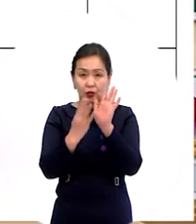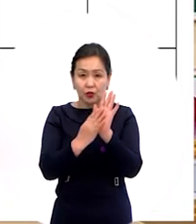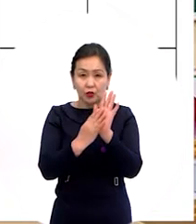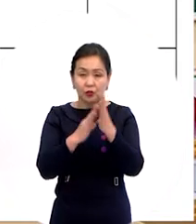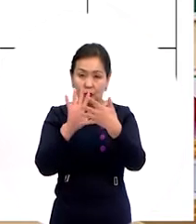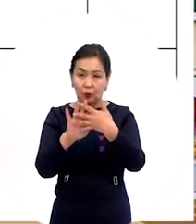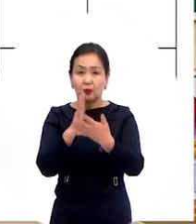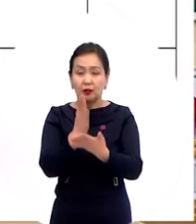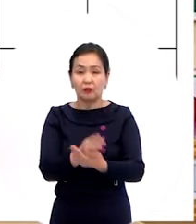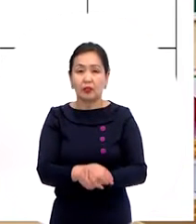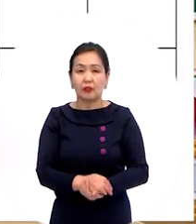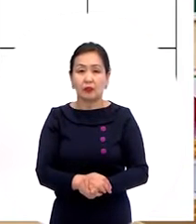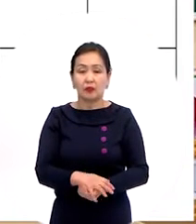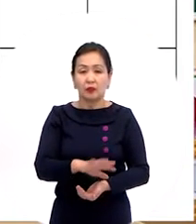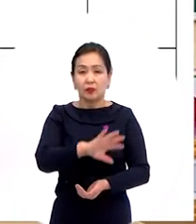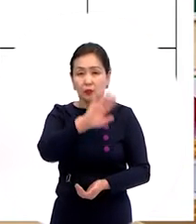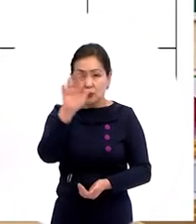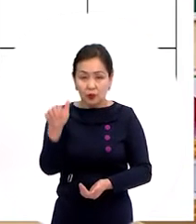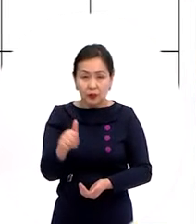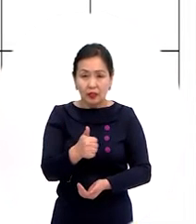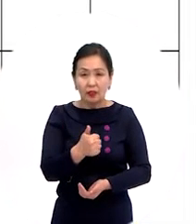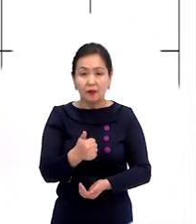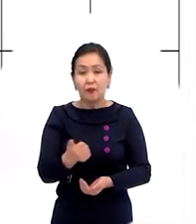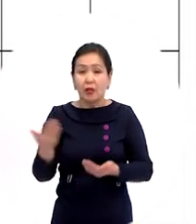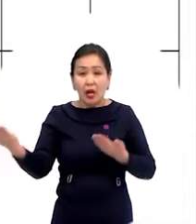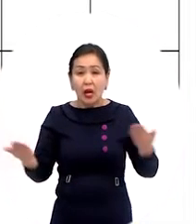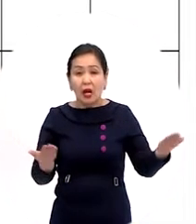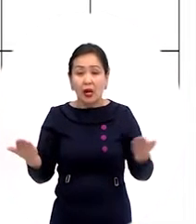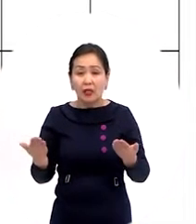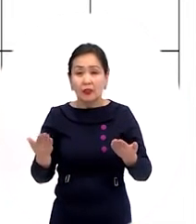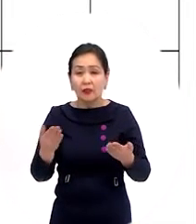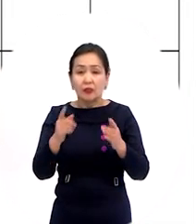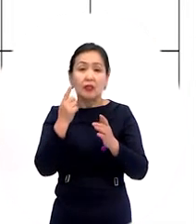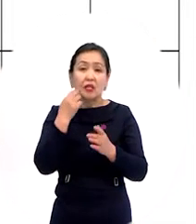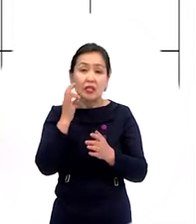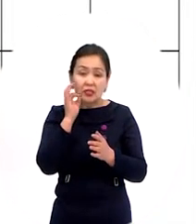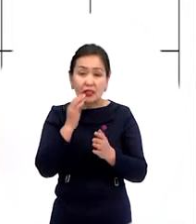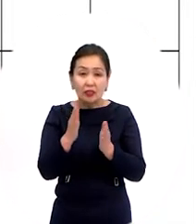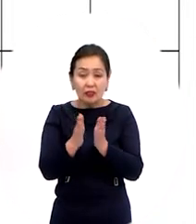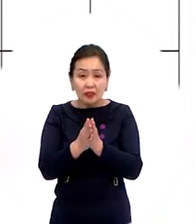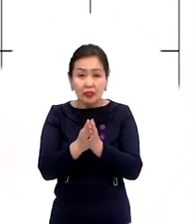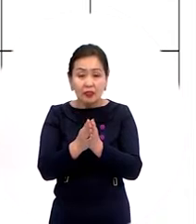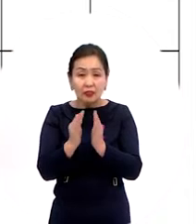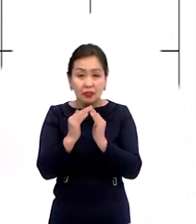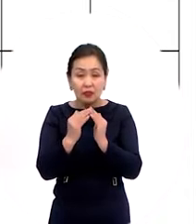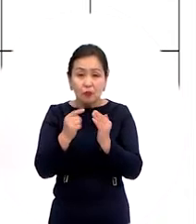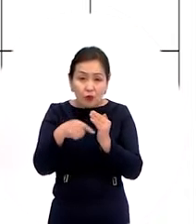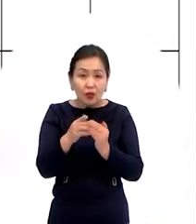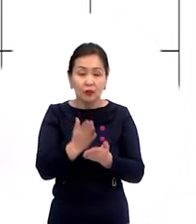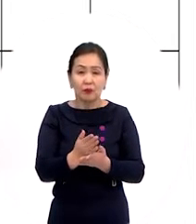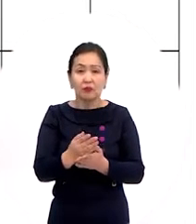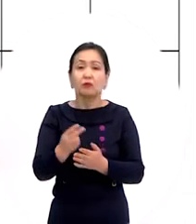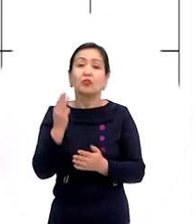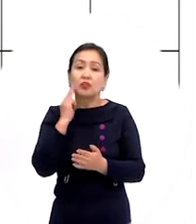9 нүд. За хүүхдүүдээ, аль дэлгүүр нь Элса найзтай ойрхон байна?